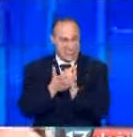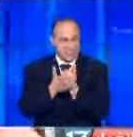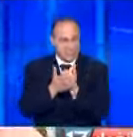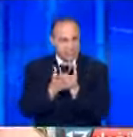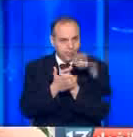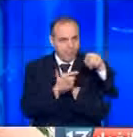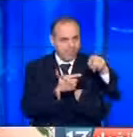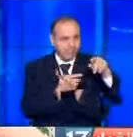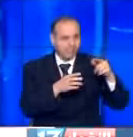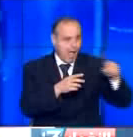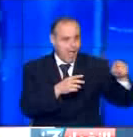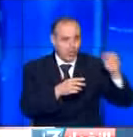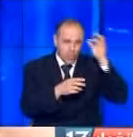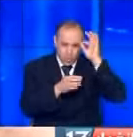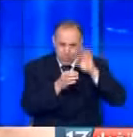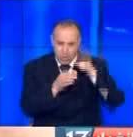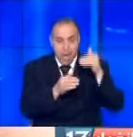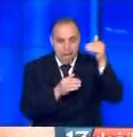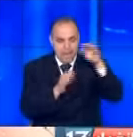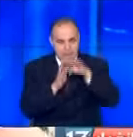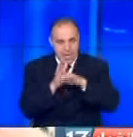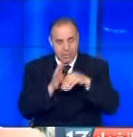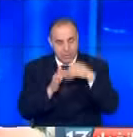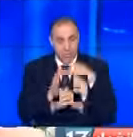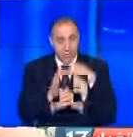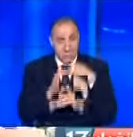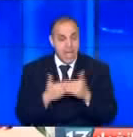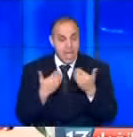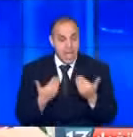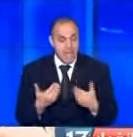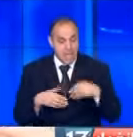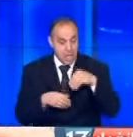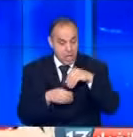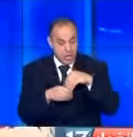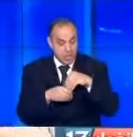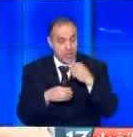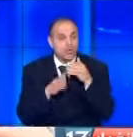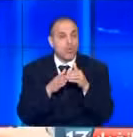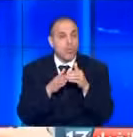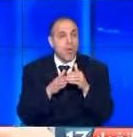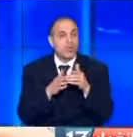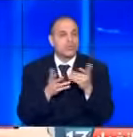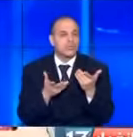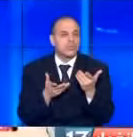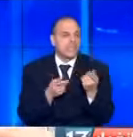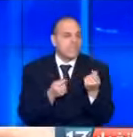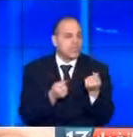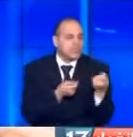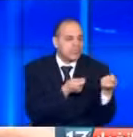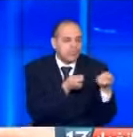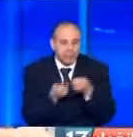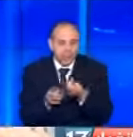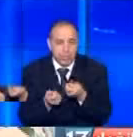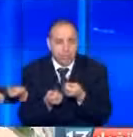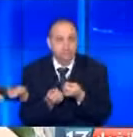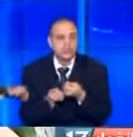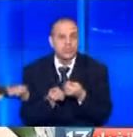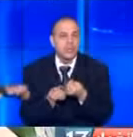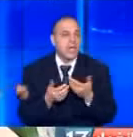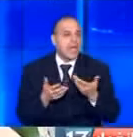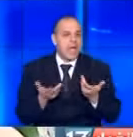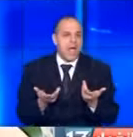صغرى باش يوصلوا يتحصلوا على التمويل النشاط نتاعهم سواء كان الاستثمار ولا التمويل